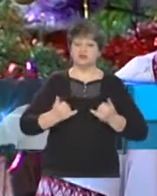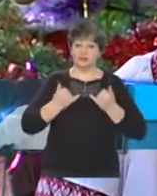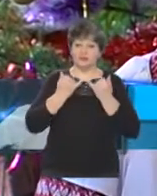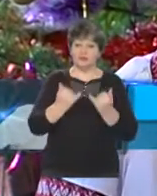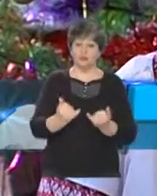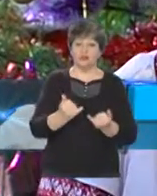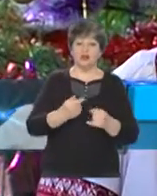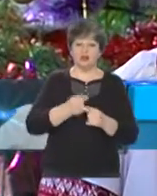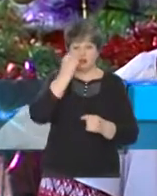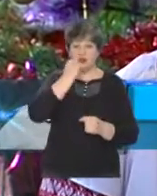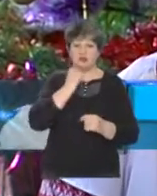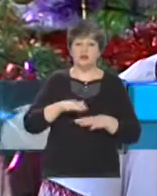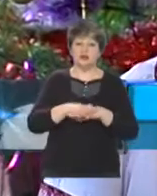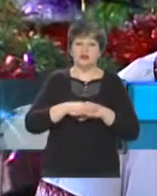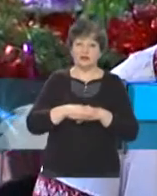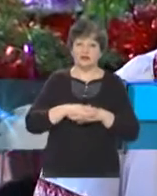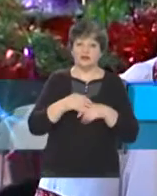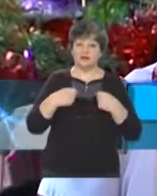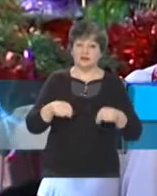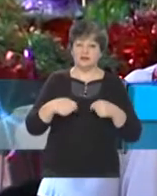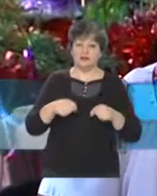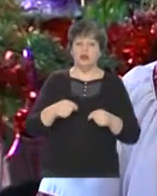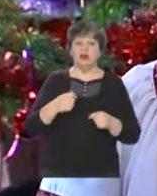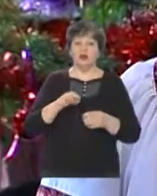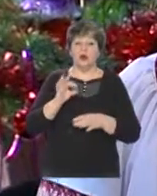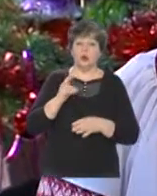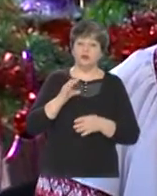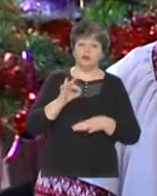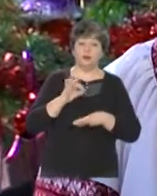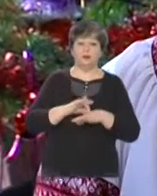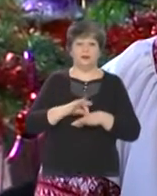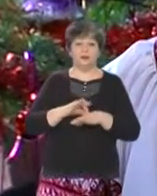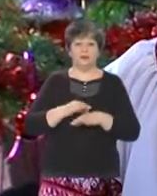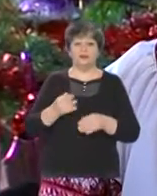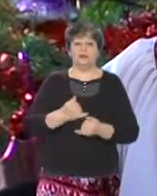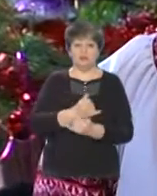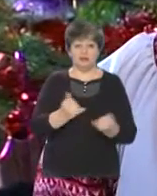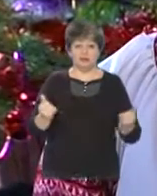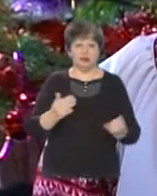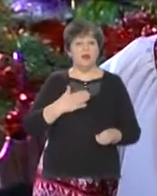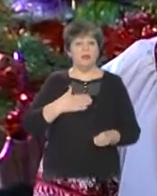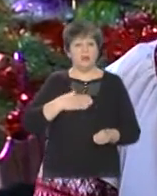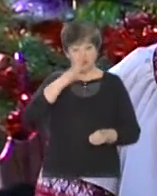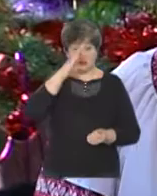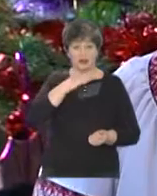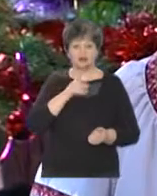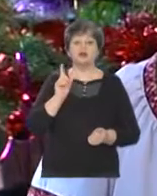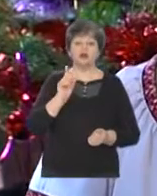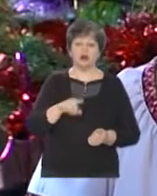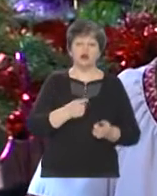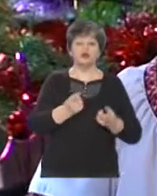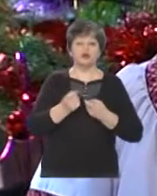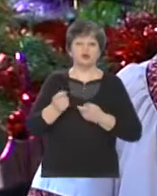благодійні ярмарки. Ми збираємо частково дітям, онкохворим та воїнам АТО. Мій тато також